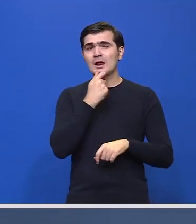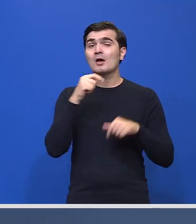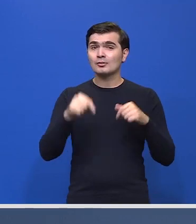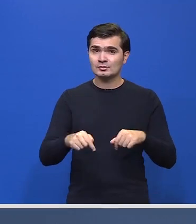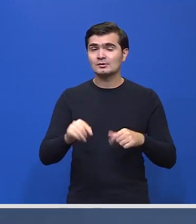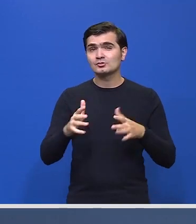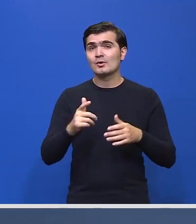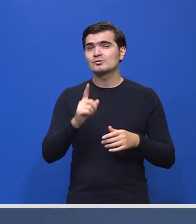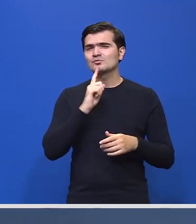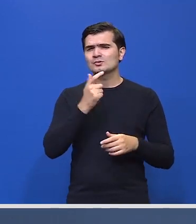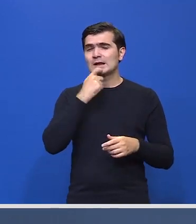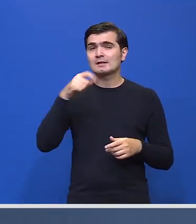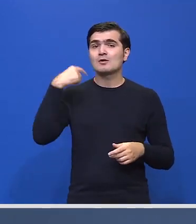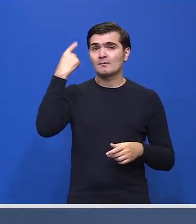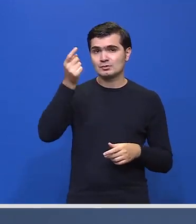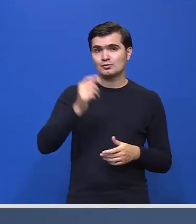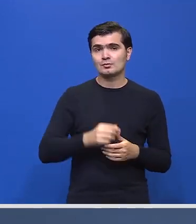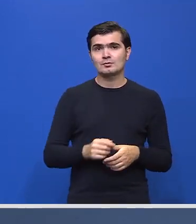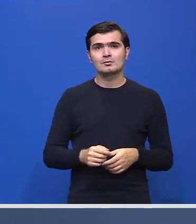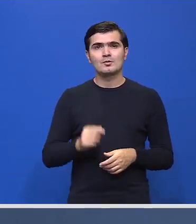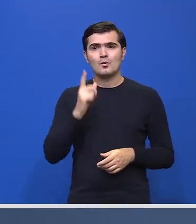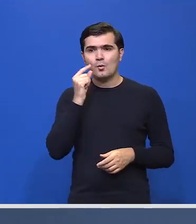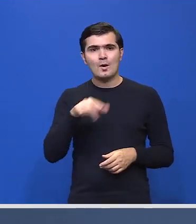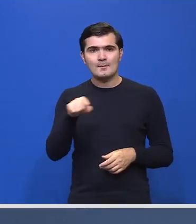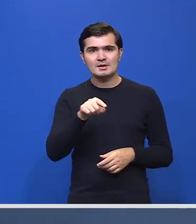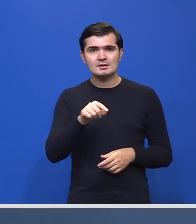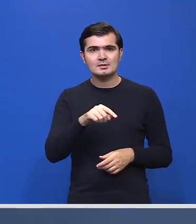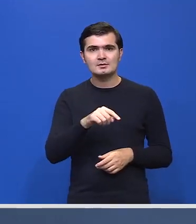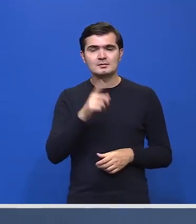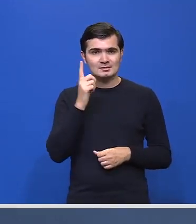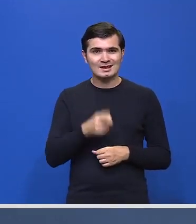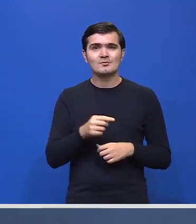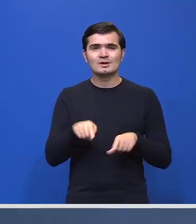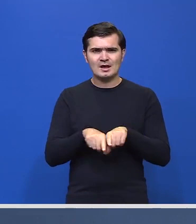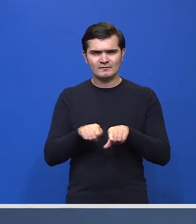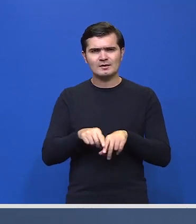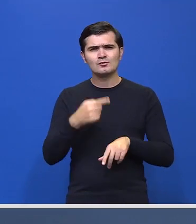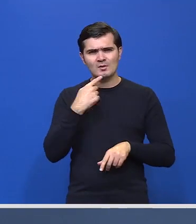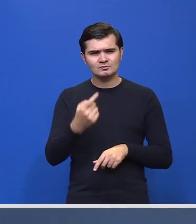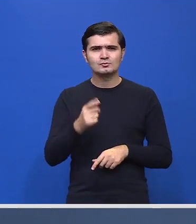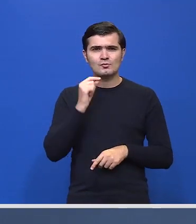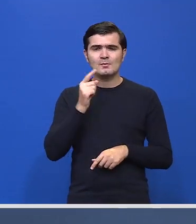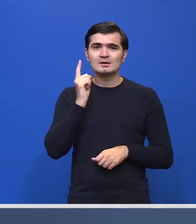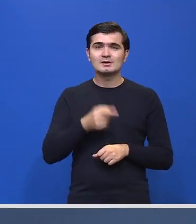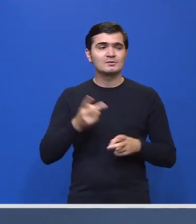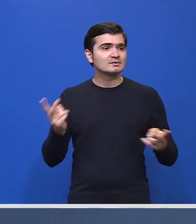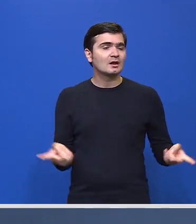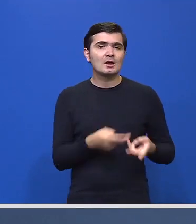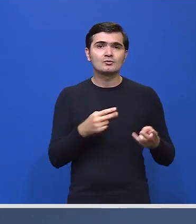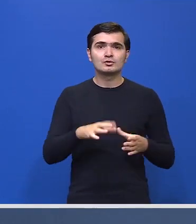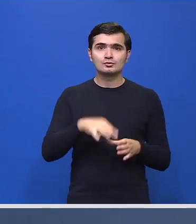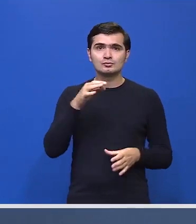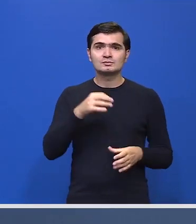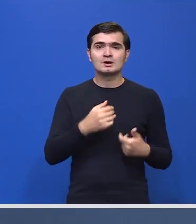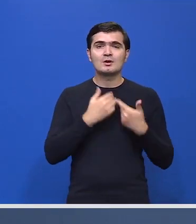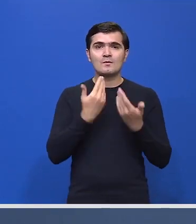viitor. Și atunci oamenii nu trebuie să se ducă, așa cum am mai spus, să caute acele soluții pe care băncile